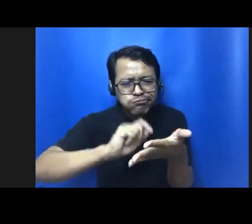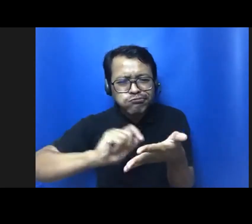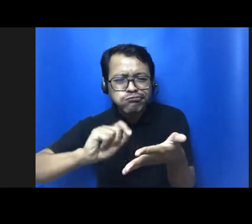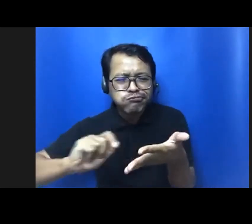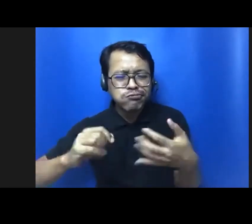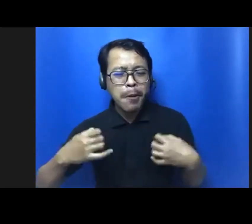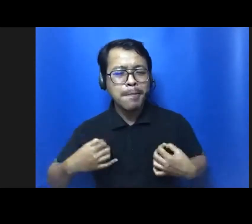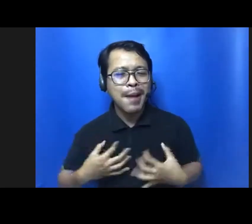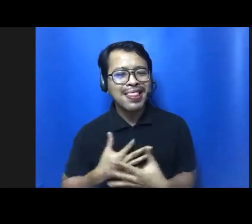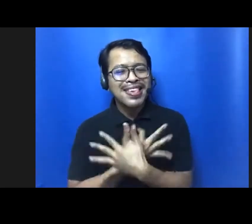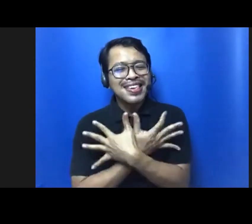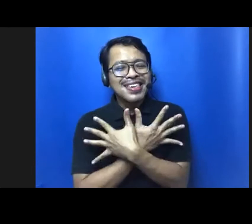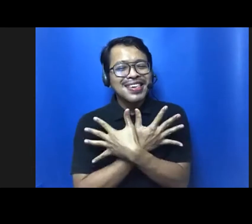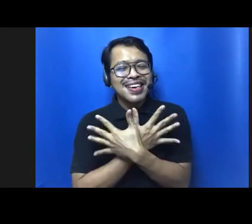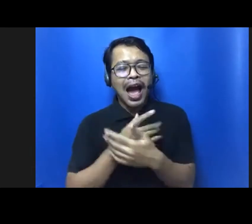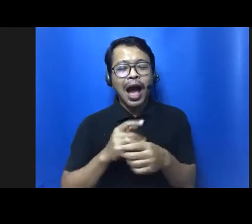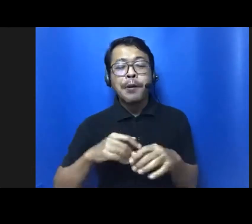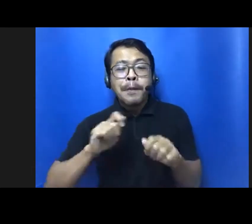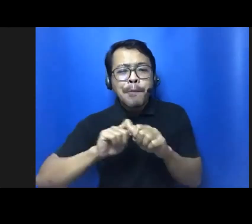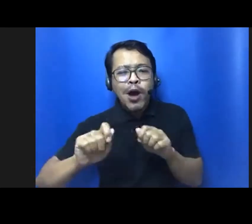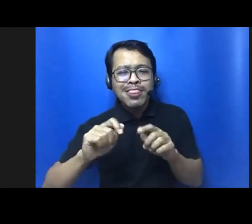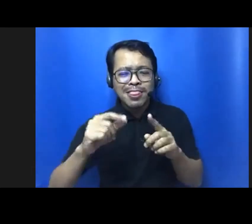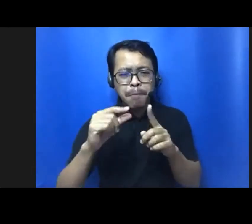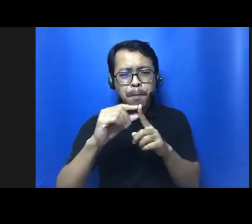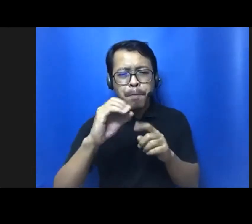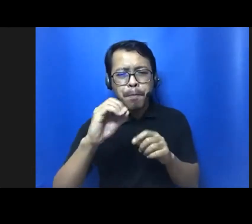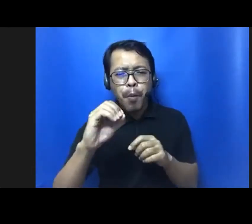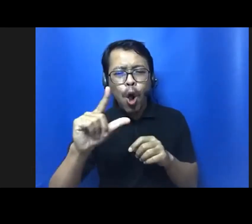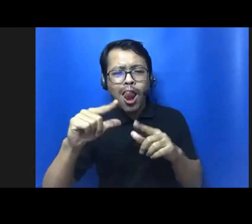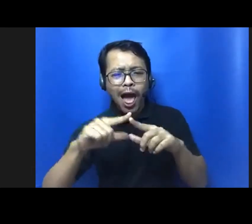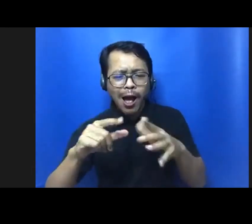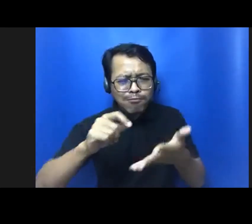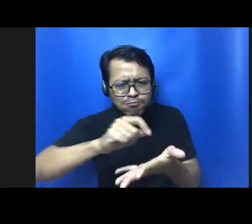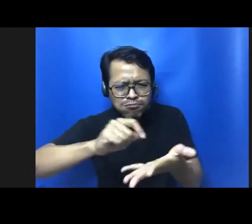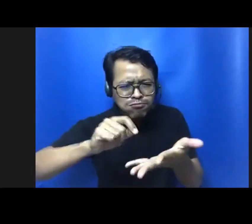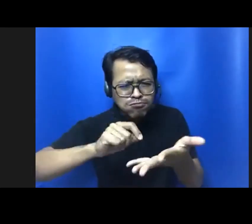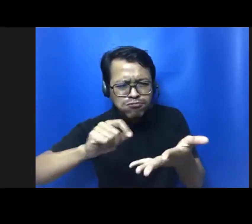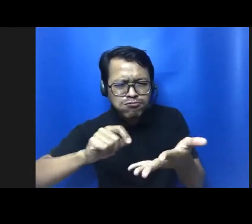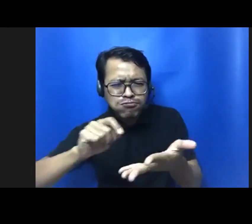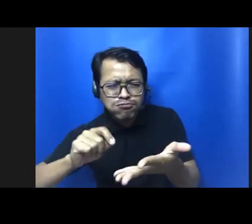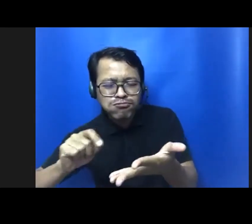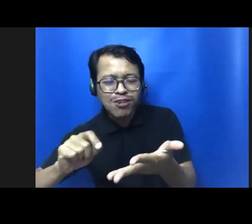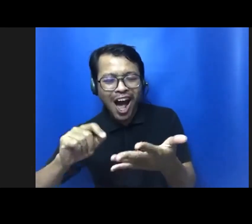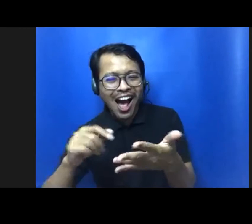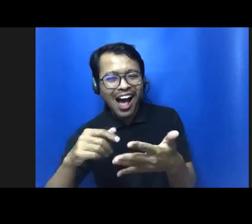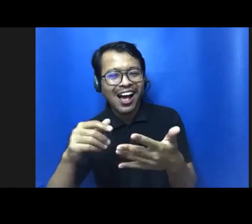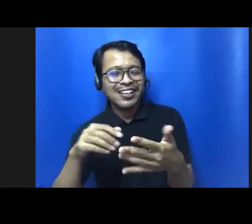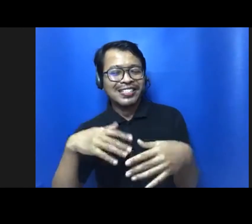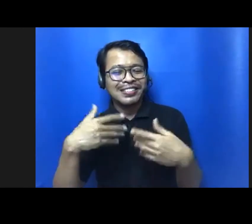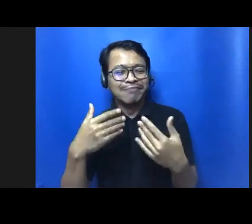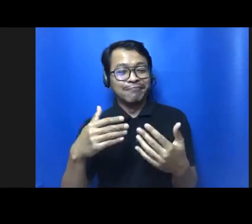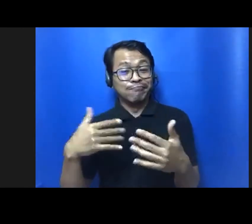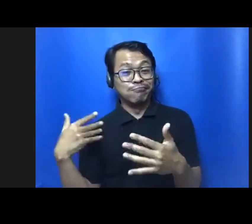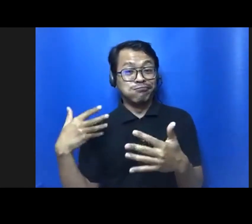dari membuat pola dan sekaligus sampai membatik sampai jadi. Dan saat ini